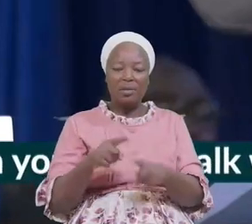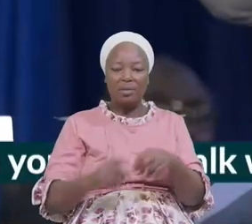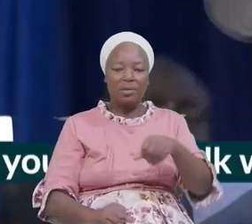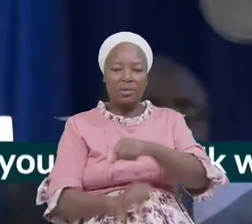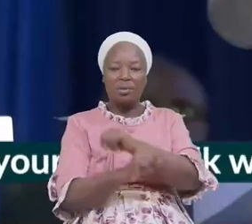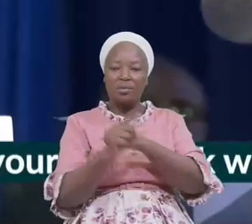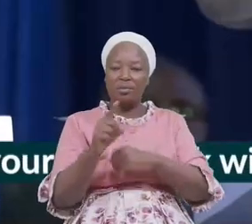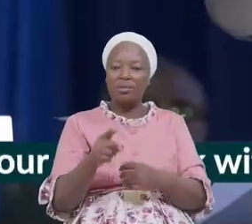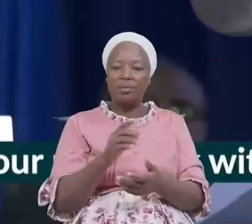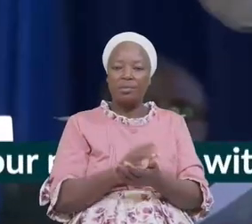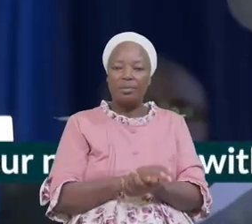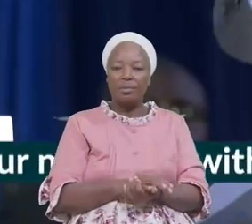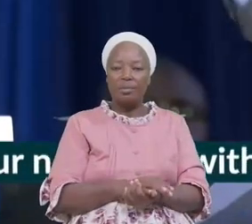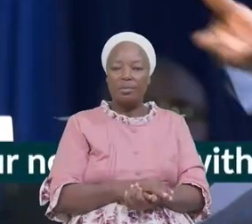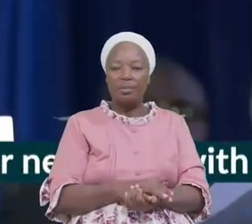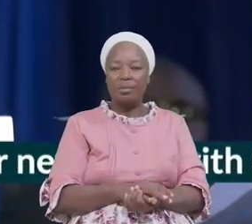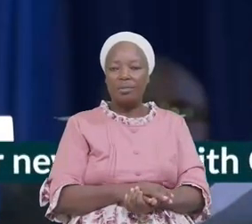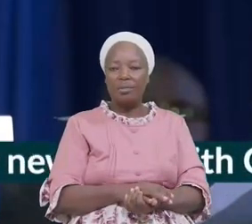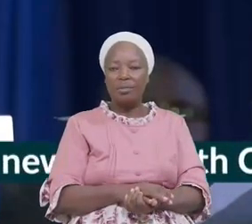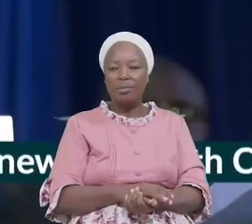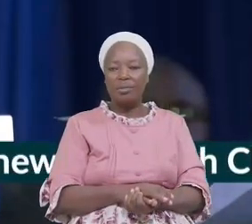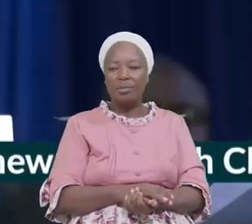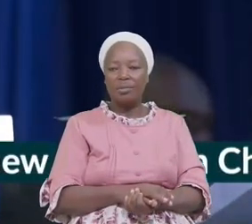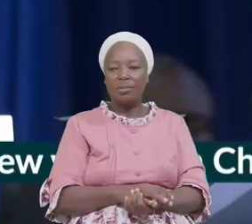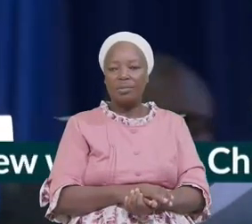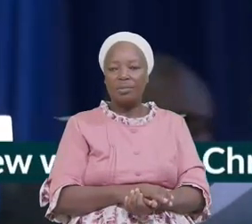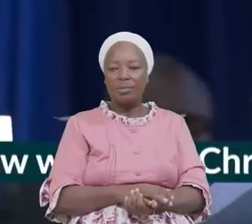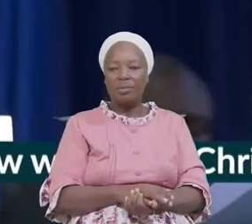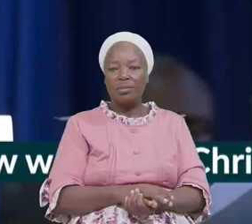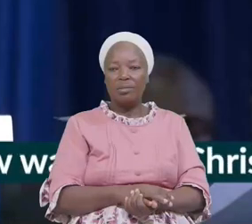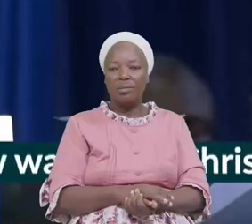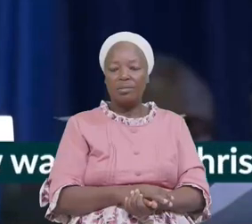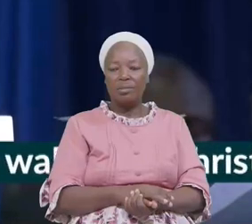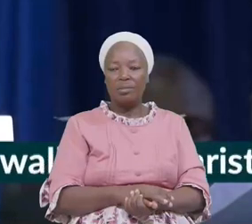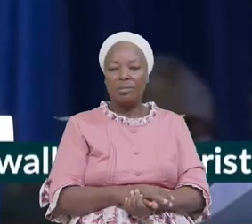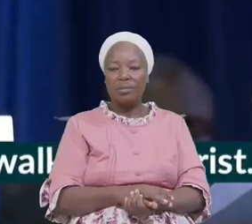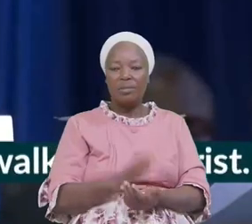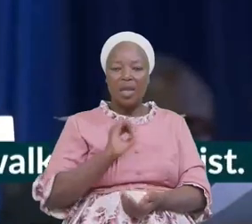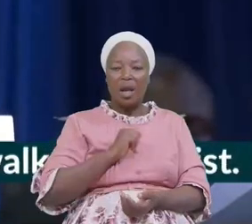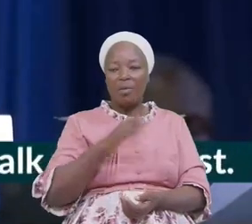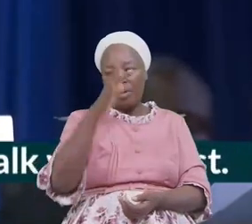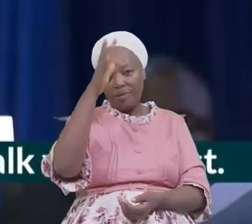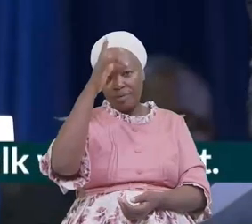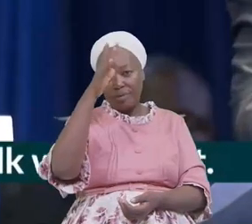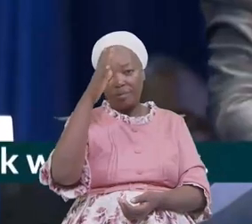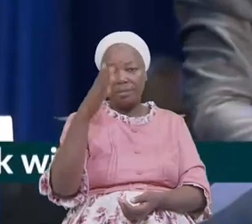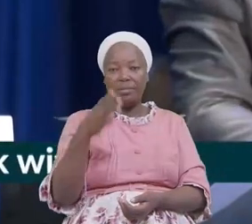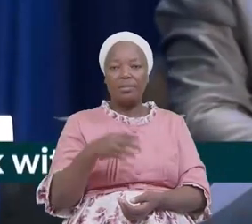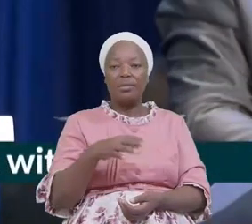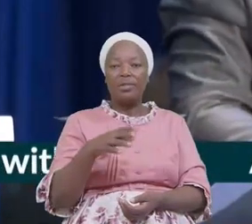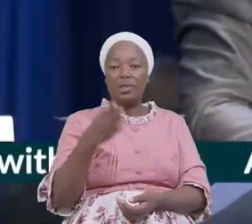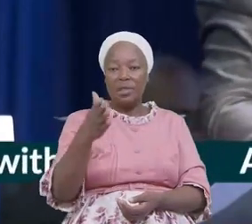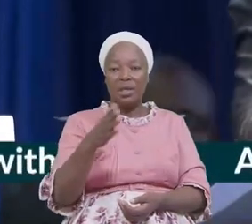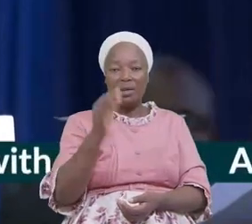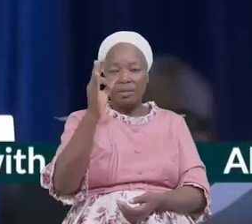Et nous aurons du temps pour vous aider. Donc inscrivez les informations. Je me rappelle quand j'avais donné ma vie à Christ,